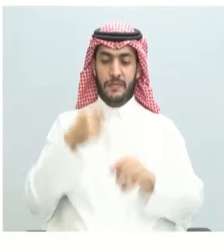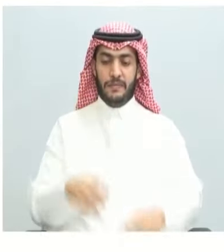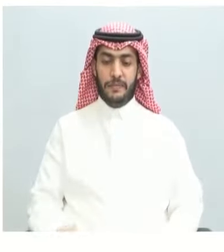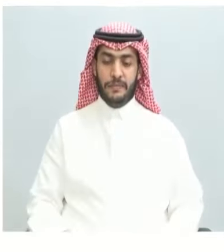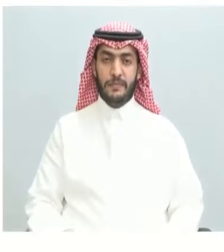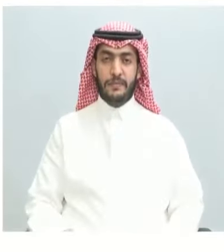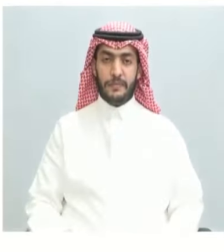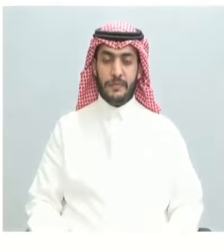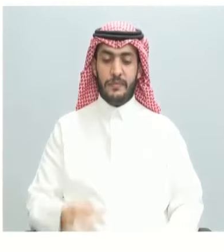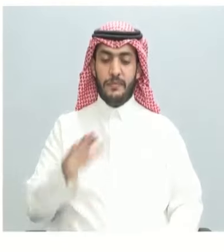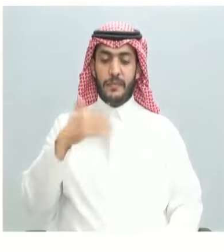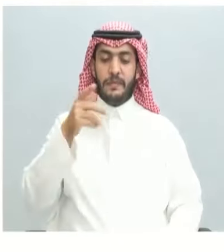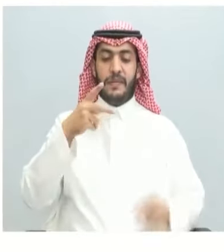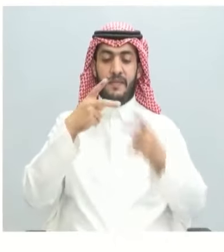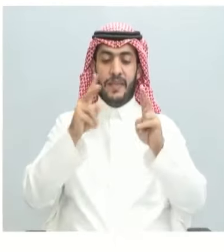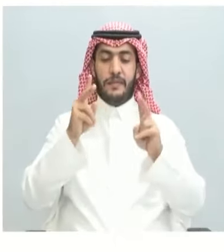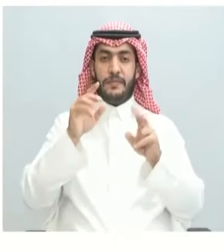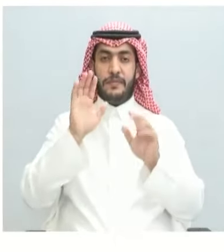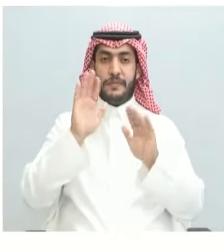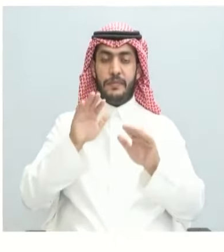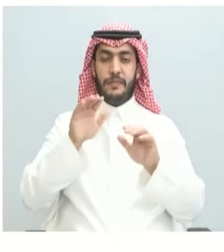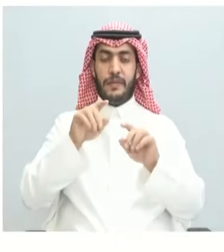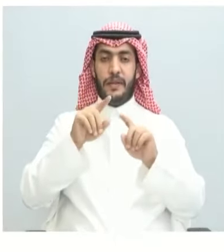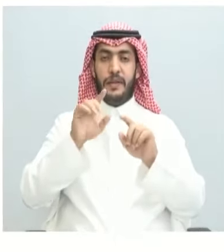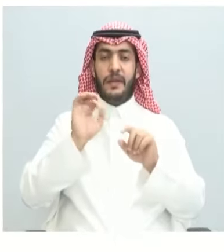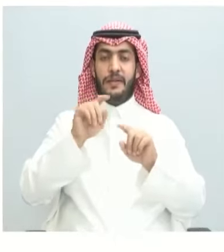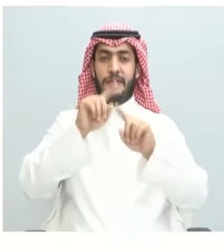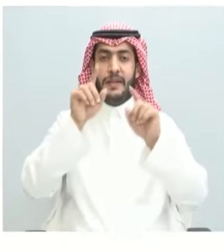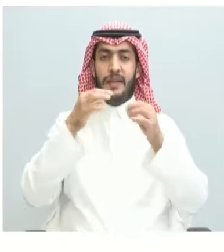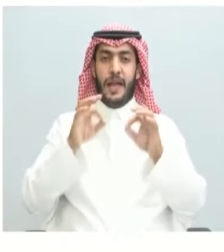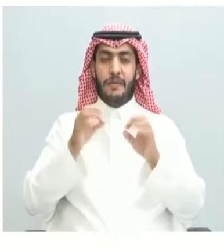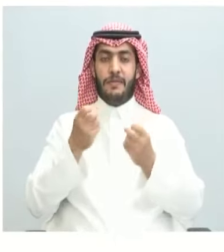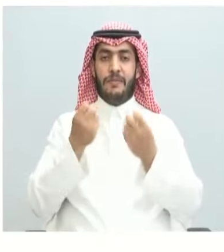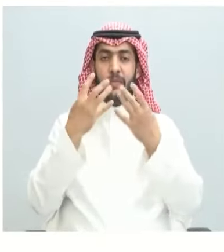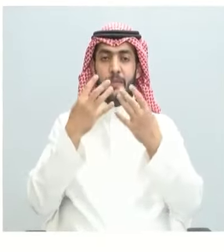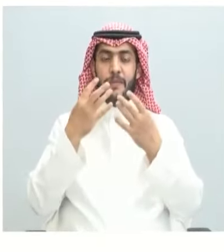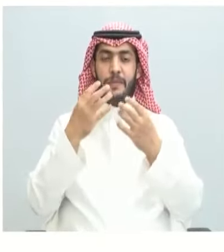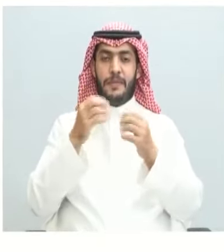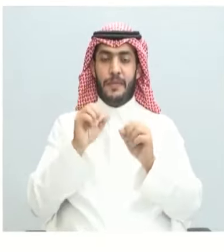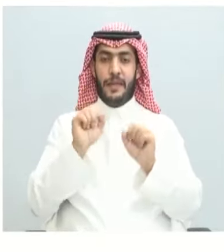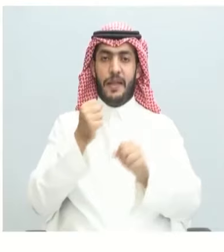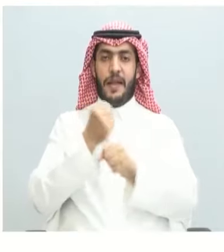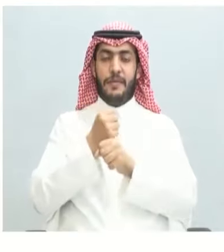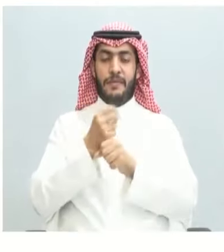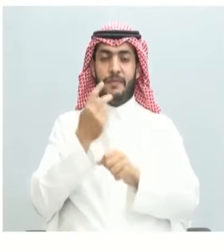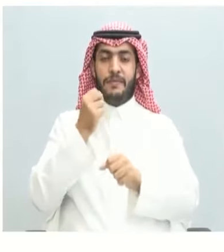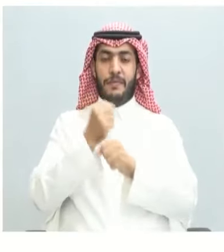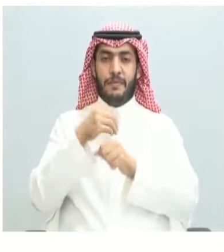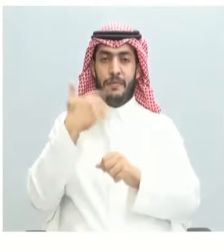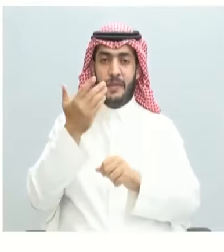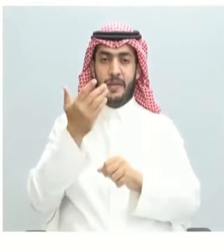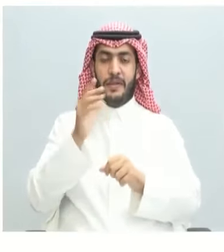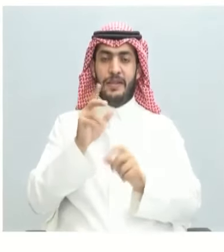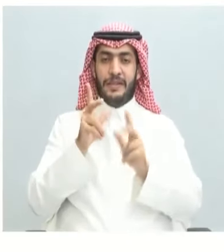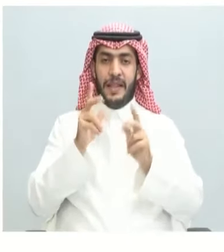وبها نقوم بالضغط على فتح فتظهر لنا الستوري بورد او بليس ان ستوري بورد او لوحه العمل وبعدها نقوم